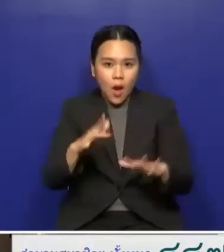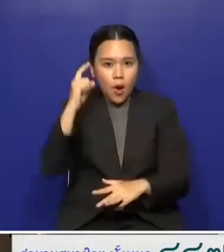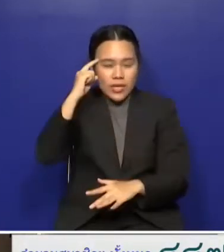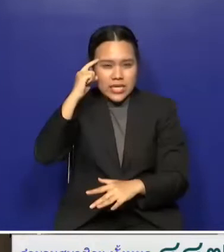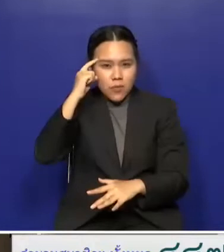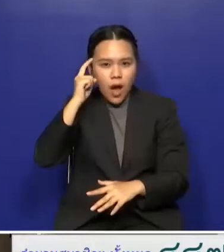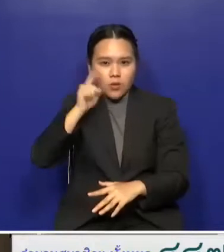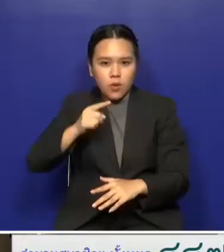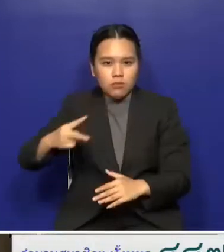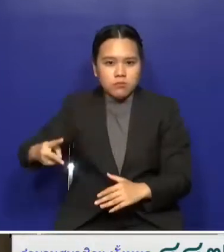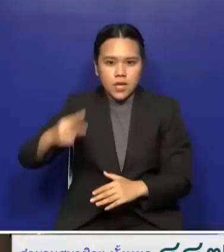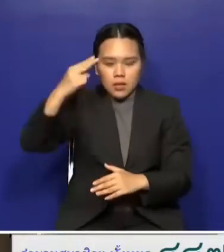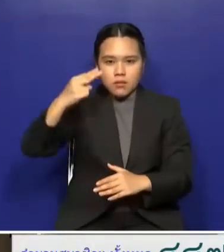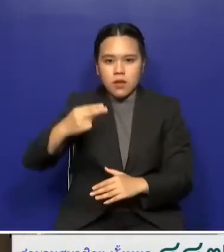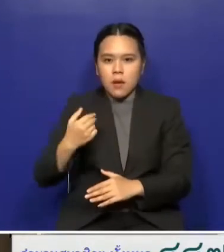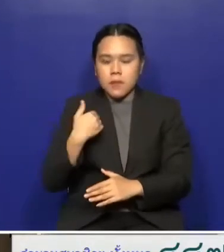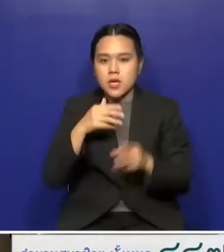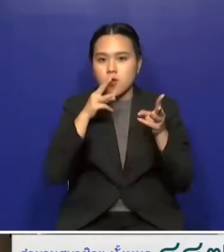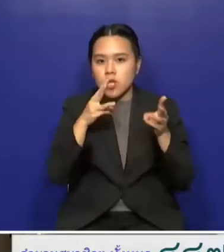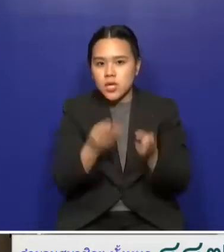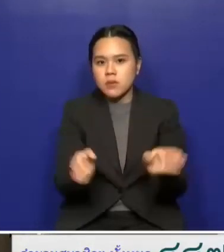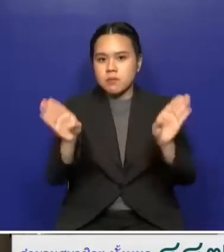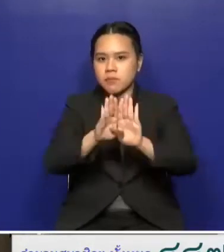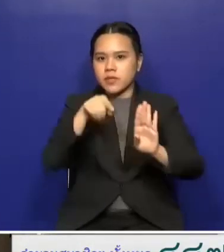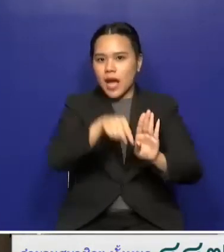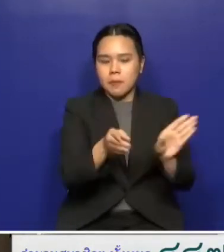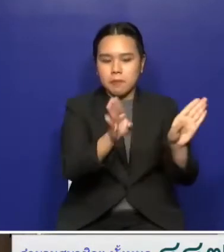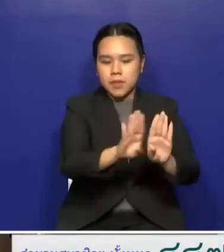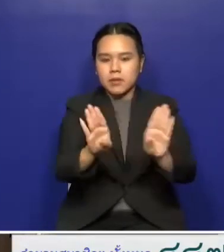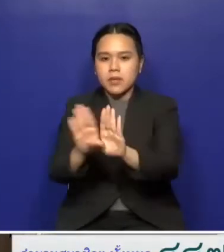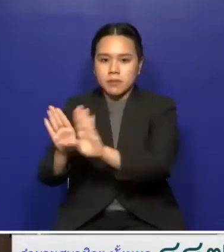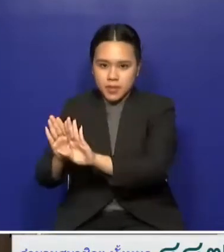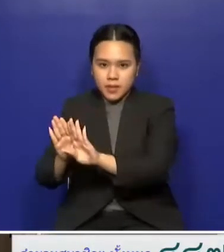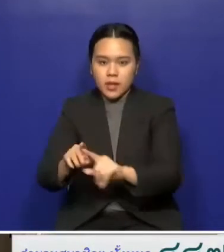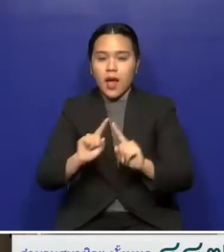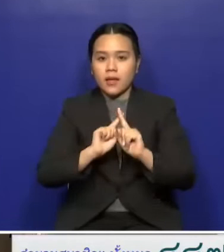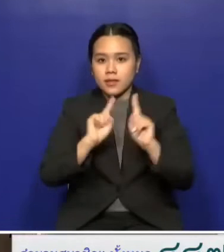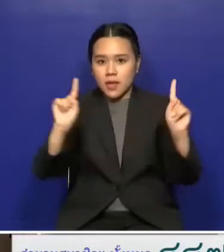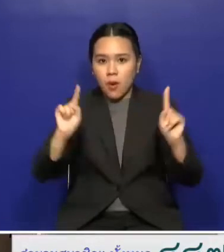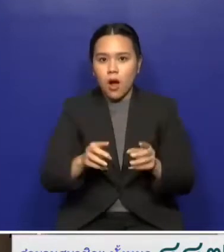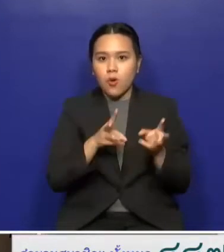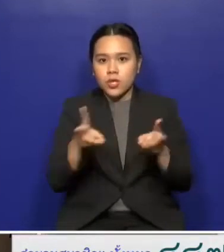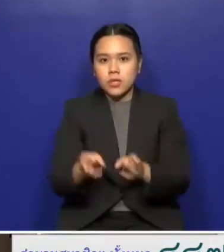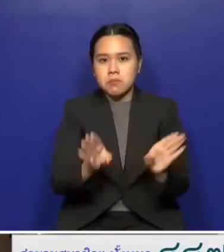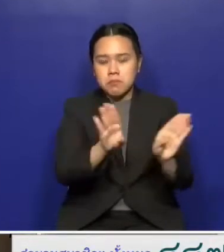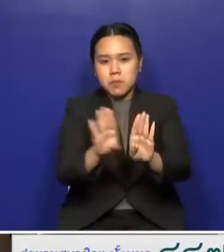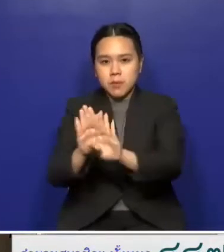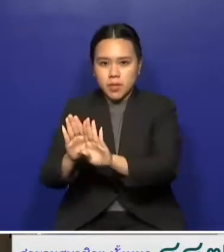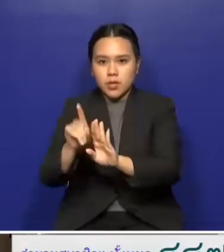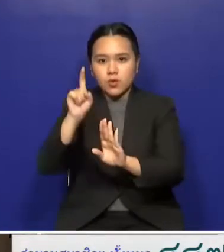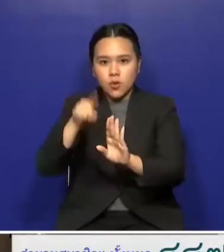าดของการล็อกดาวน์แต่ผมขอย้ำในที่นี้ว่าการล็อกดาวน์ต้องควบคู่ไปกับการเยียวยา